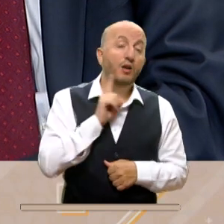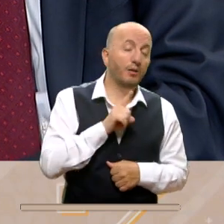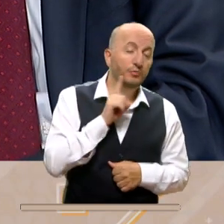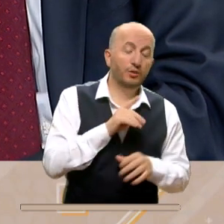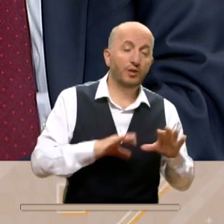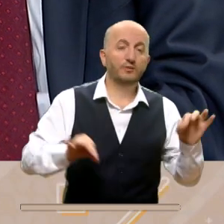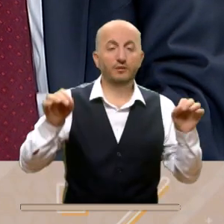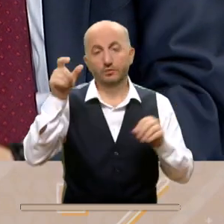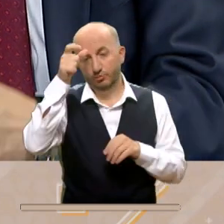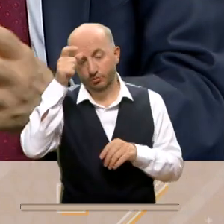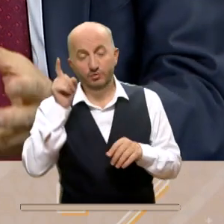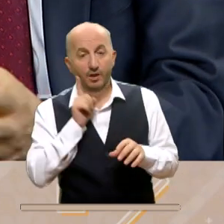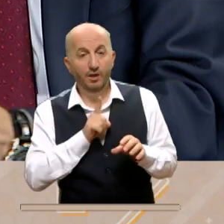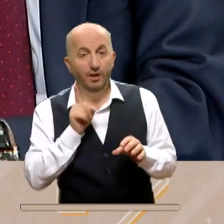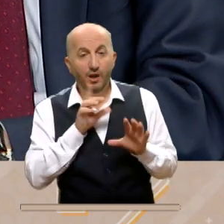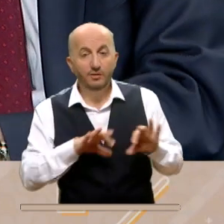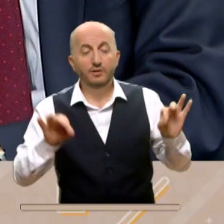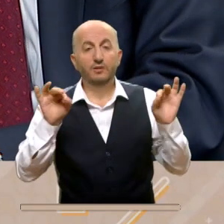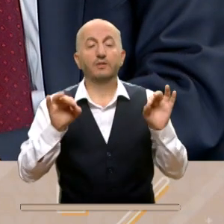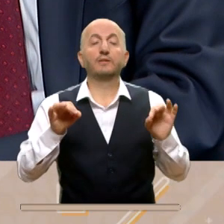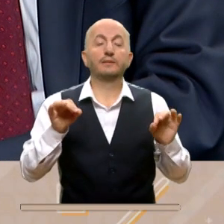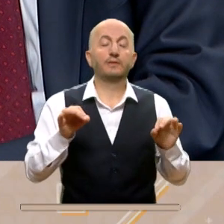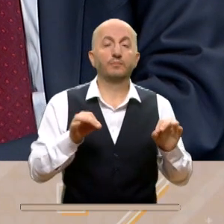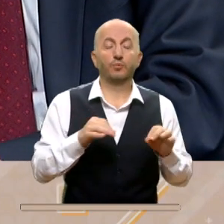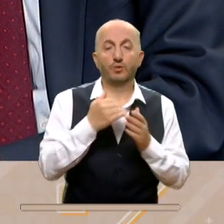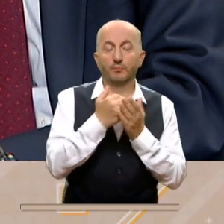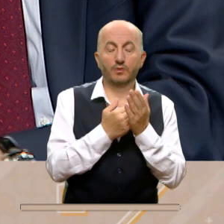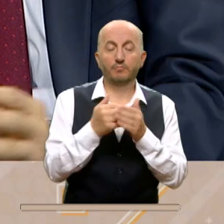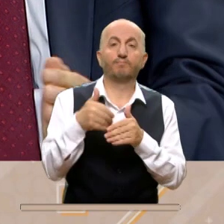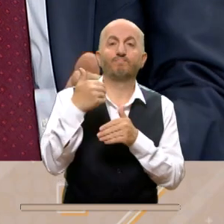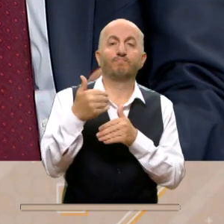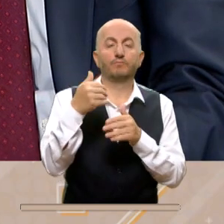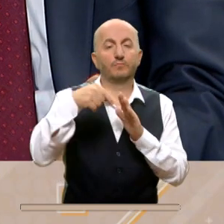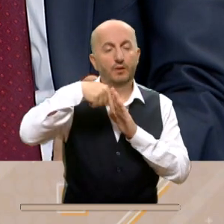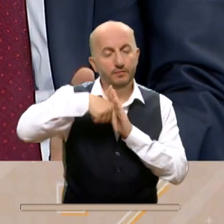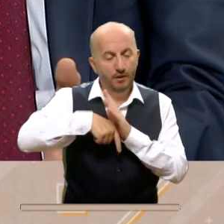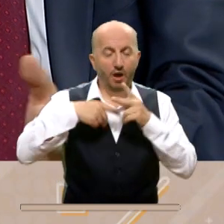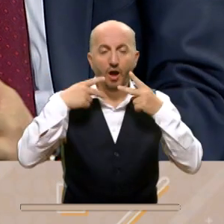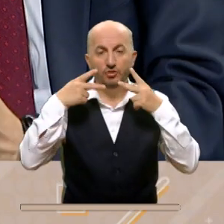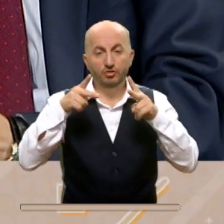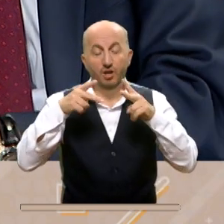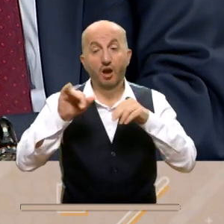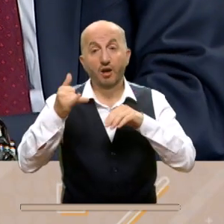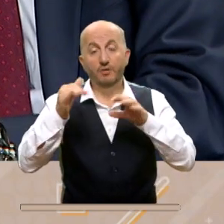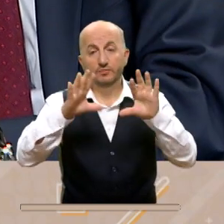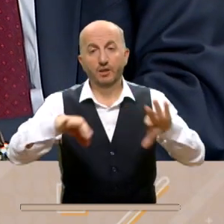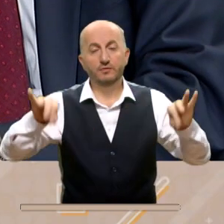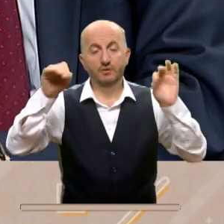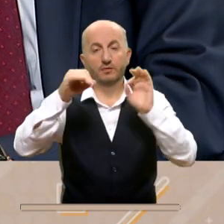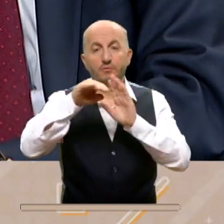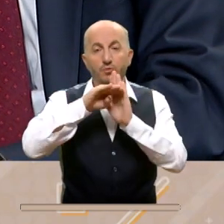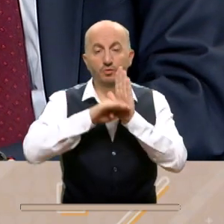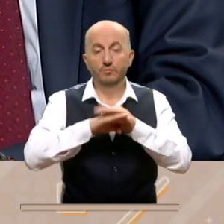hazırlık programlarımızı ileride biraz daha ayrıntılı olarak anlatacağım. Evet, soracağım az sonra. Bu programımızı, Arapça hazırlık programını bitiren